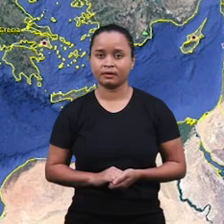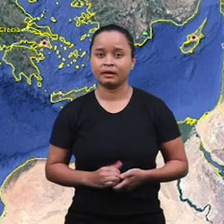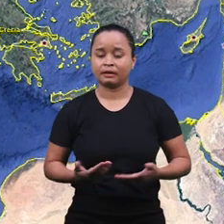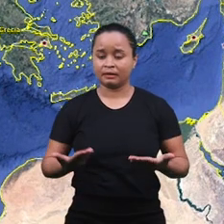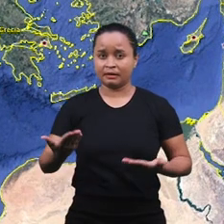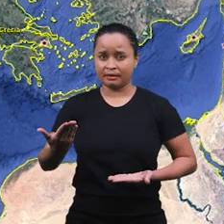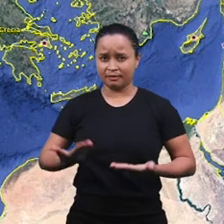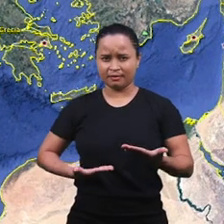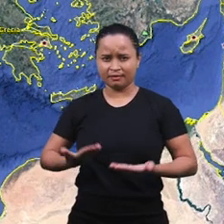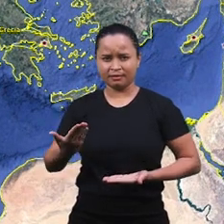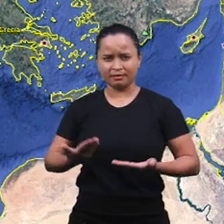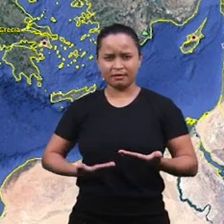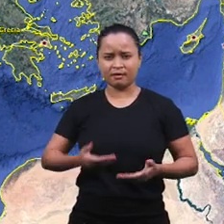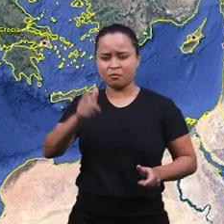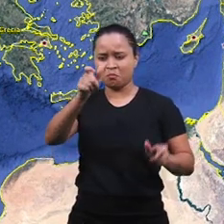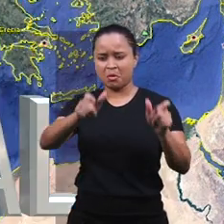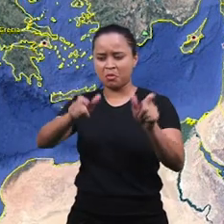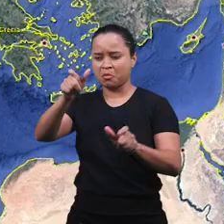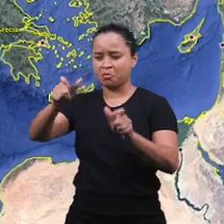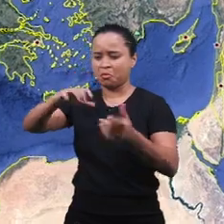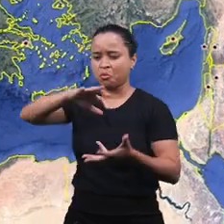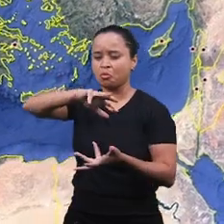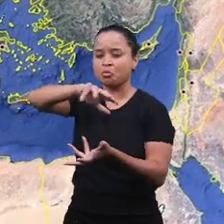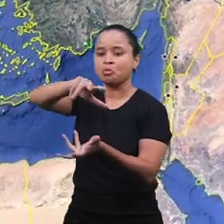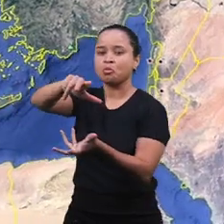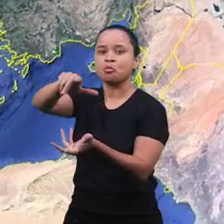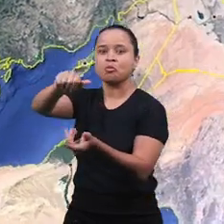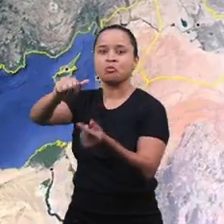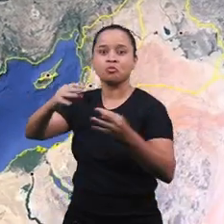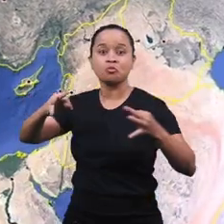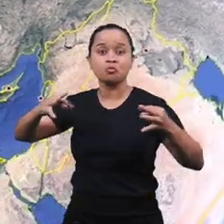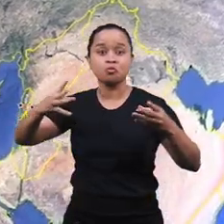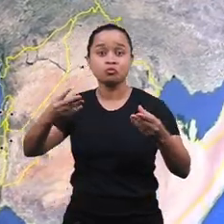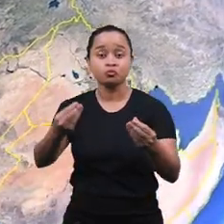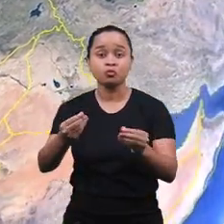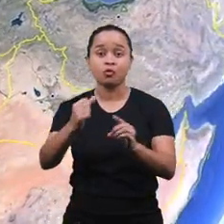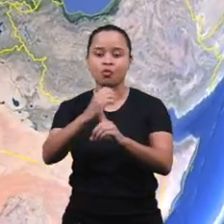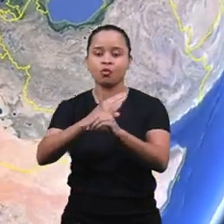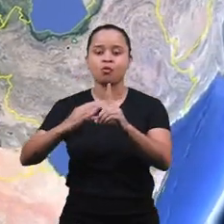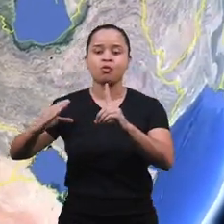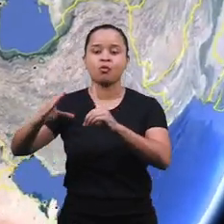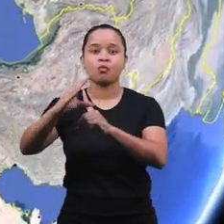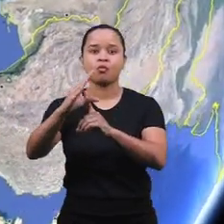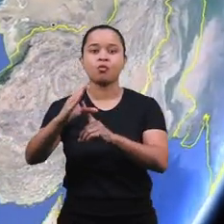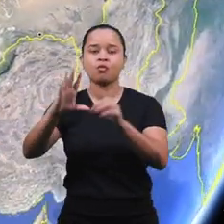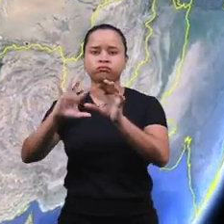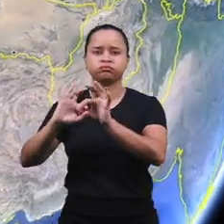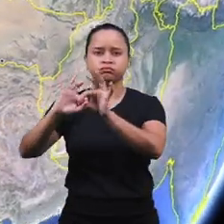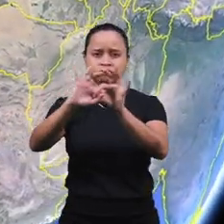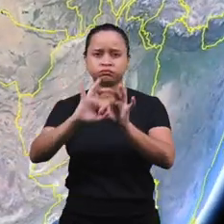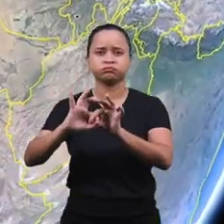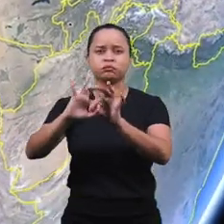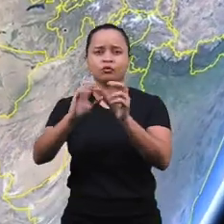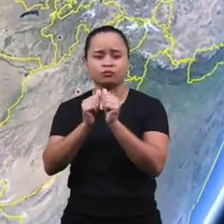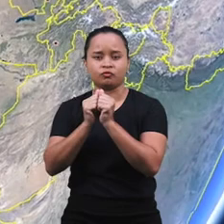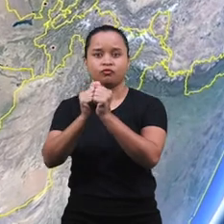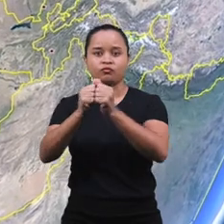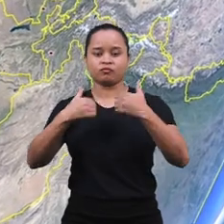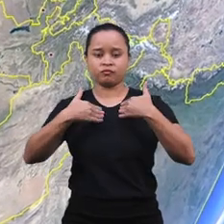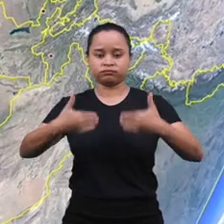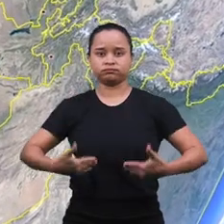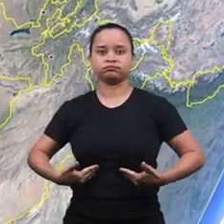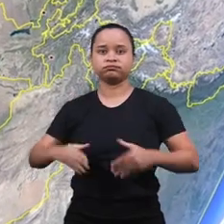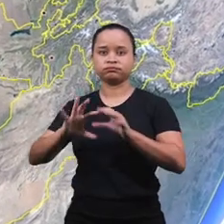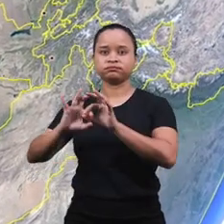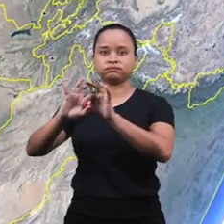Les frères et sœurs de toutes les parties du monde participent d'un même culte, ensemble dans un même corps et dans un